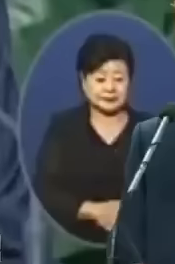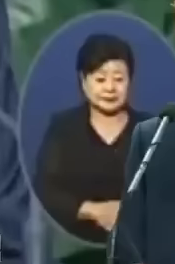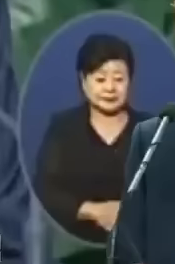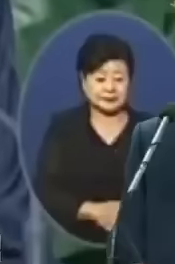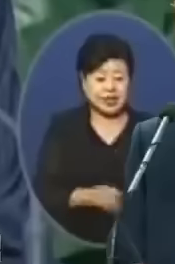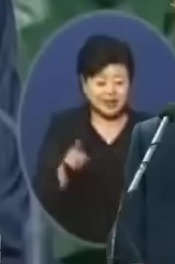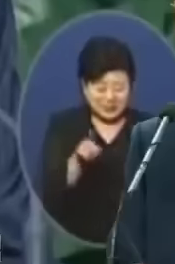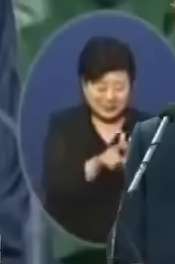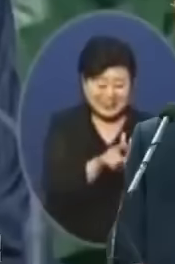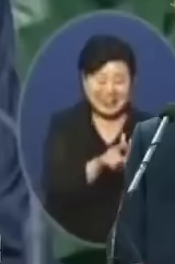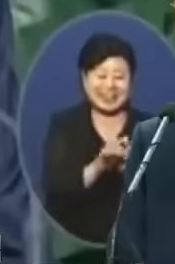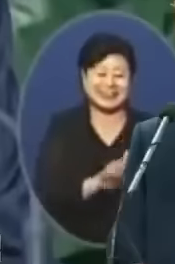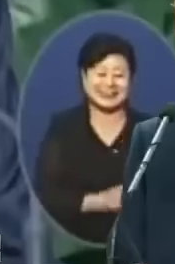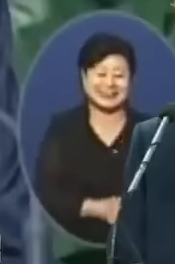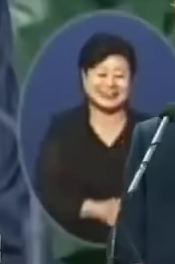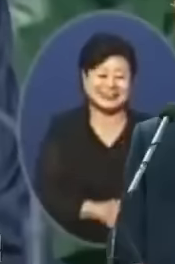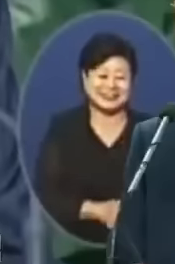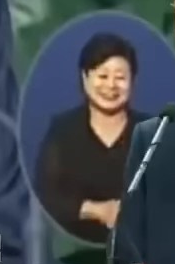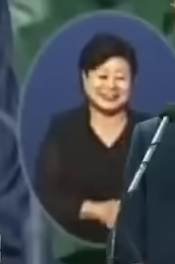믿습니다.